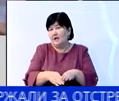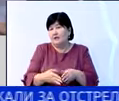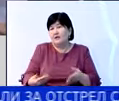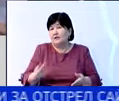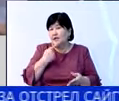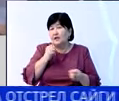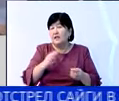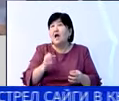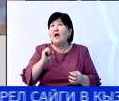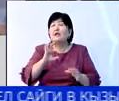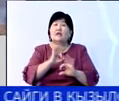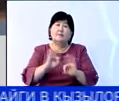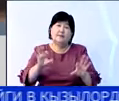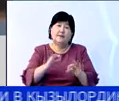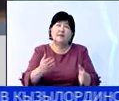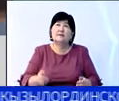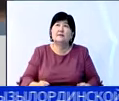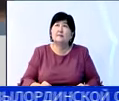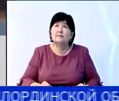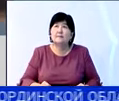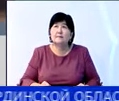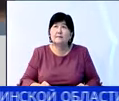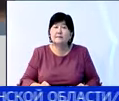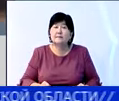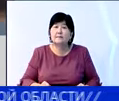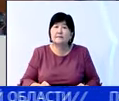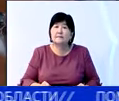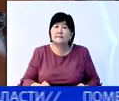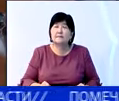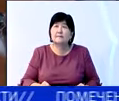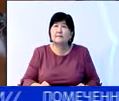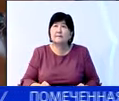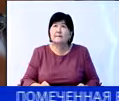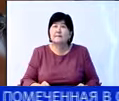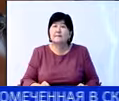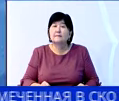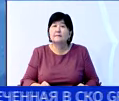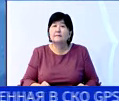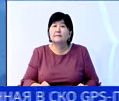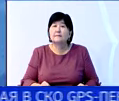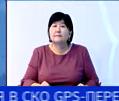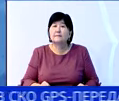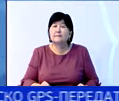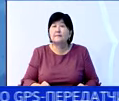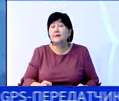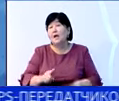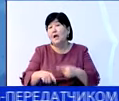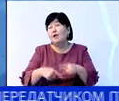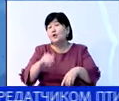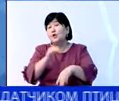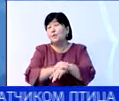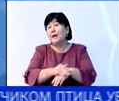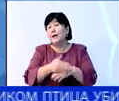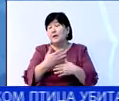судьбы. Айгерим Курмангали, Гульфайрус Пармагамбетова, Нурлыбек Нурмаханов, Канат Махамбетов, телеканал Кызылорда. Следующий факт не